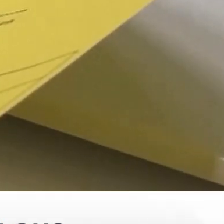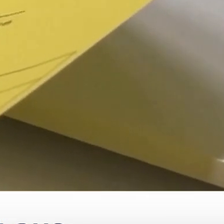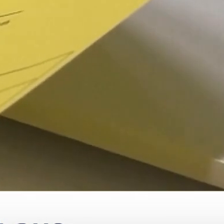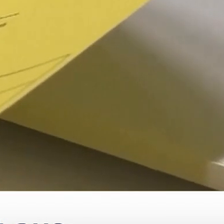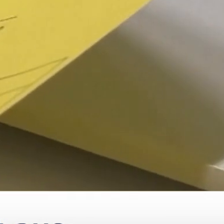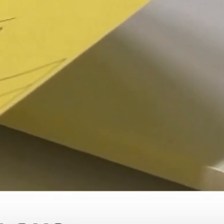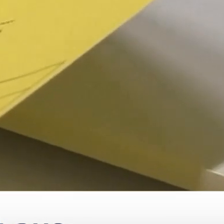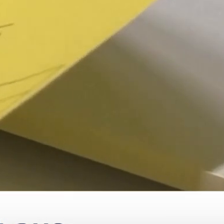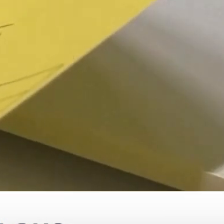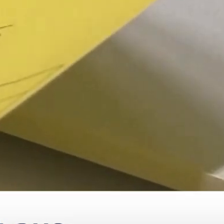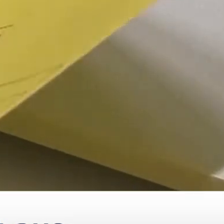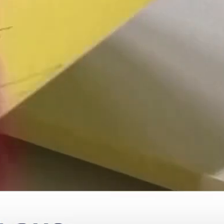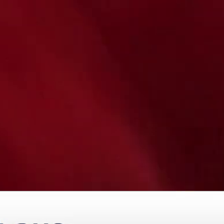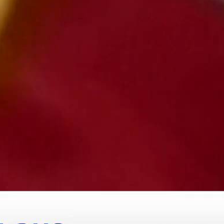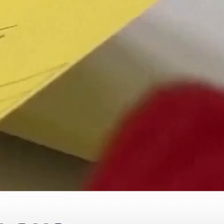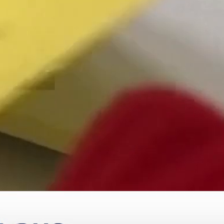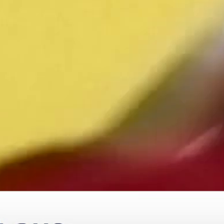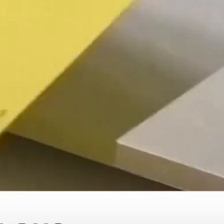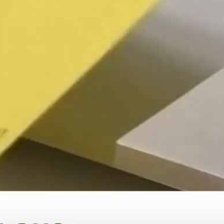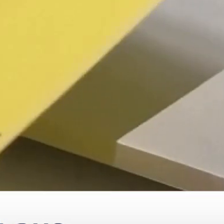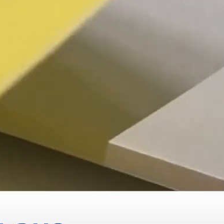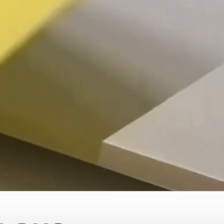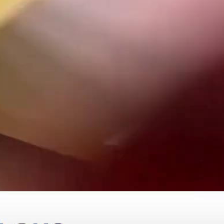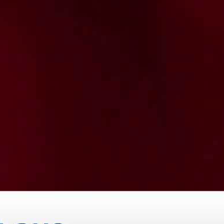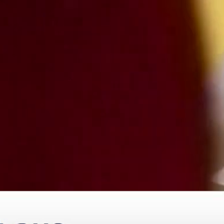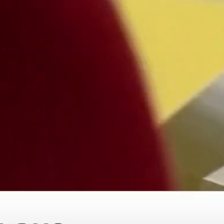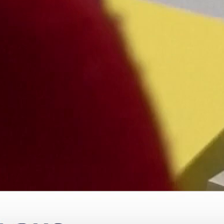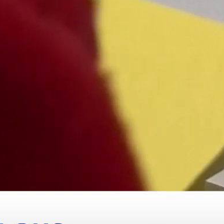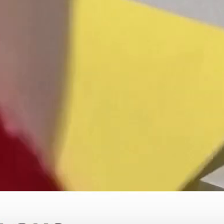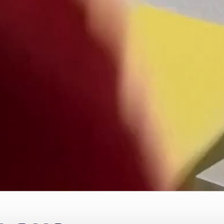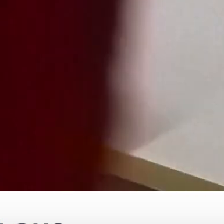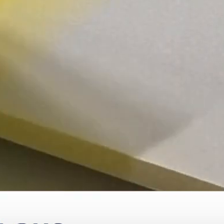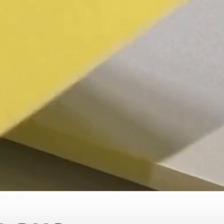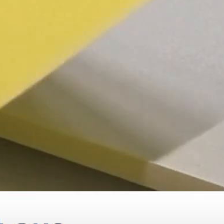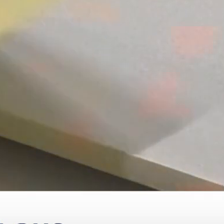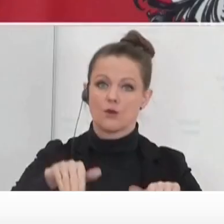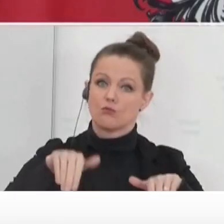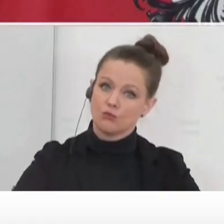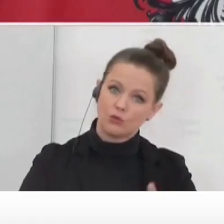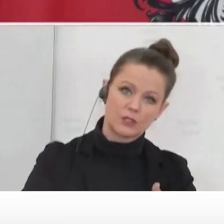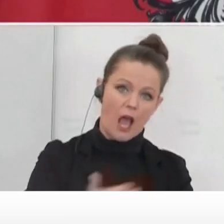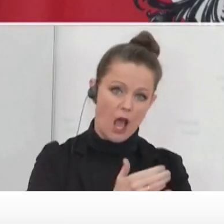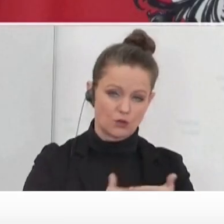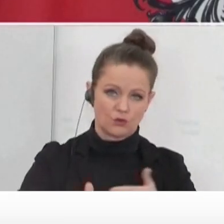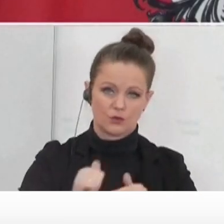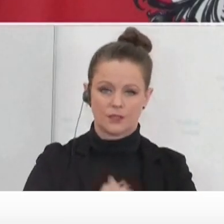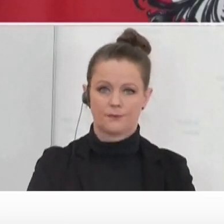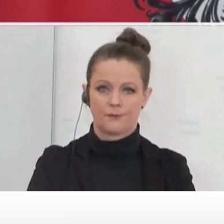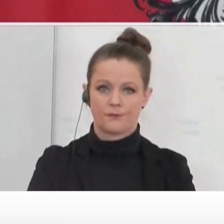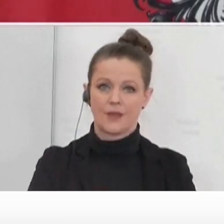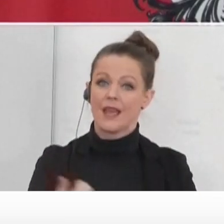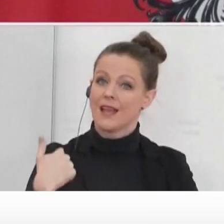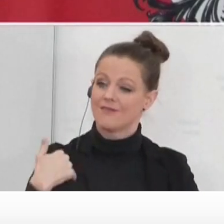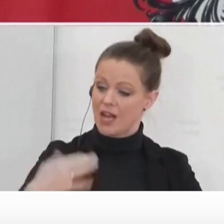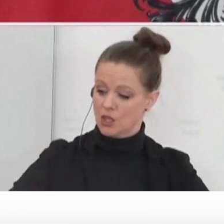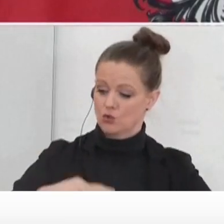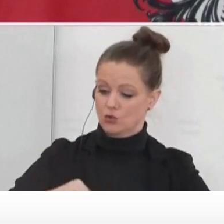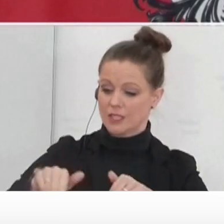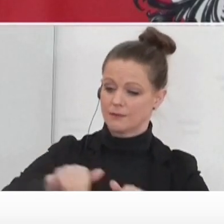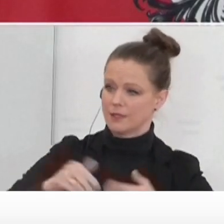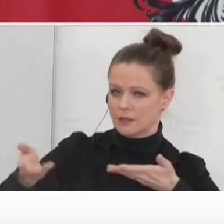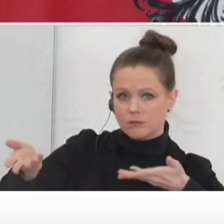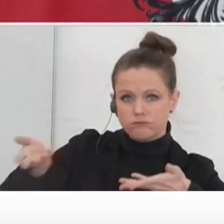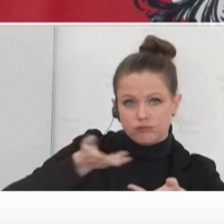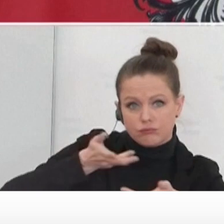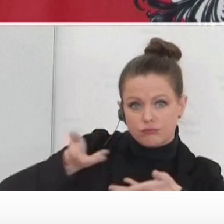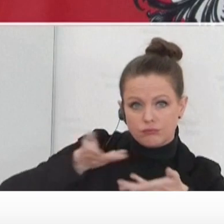nicht verhältnismäßig sagt der verfassungsministerien karoline edtstadler am mittwoch in wien nach beratungen auch mit dem gesundheitsminister sind